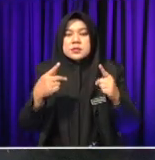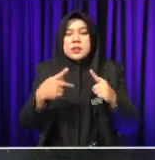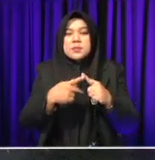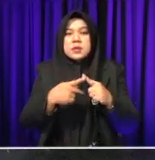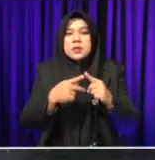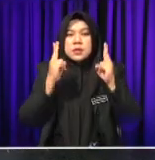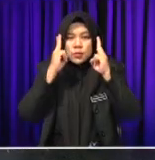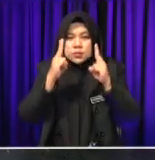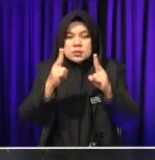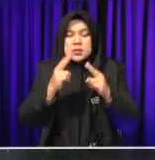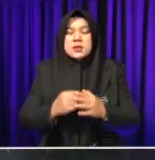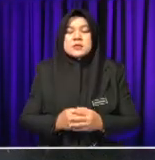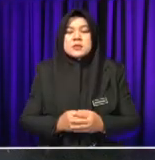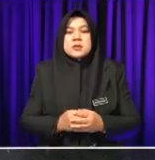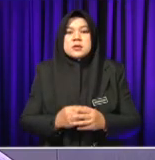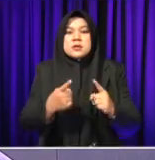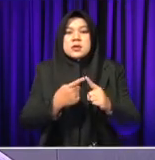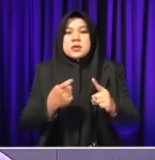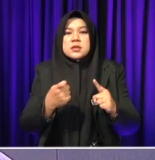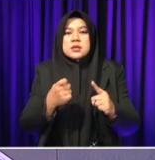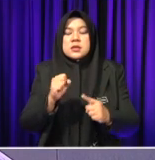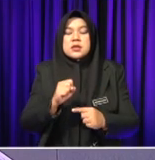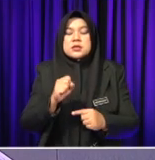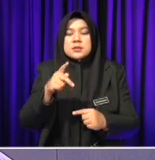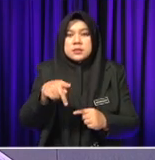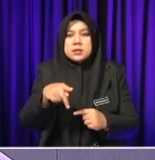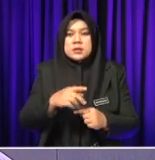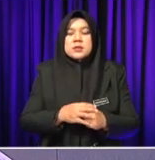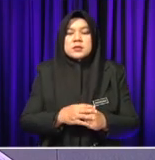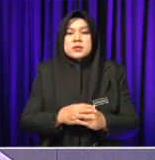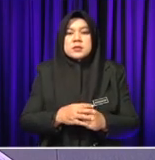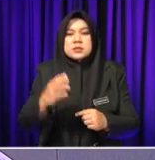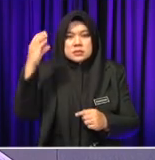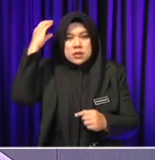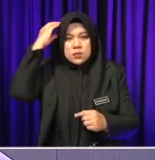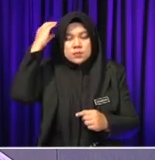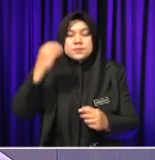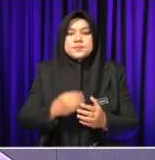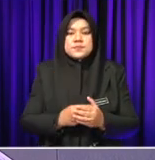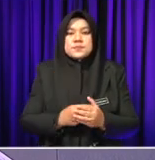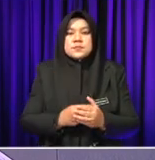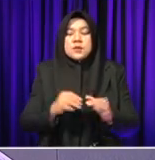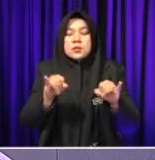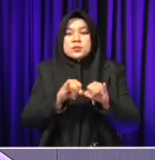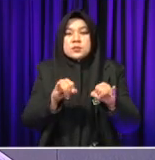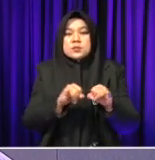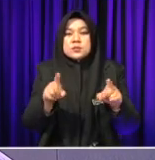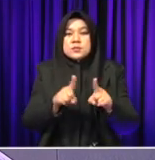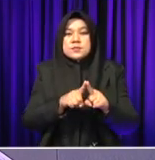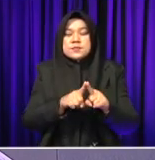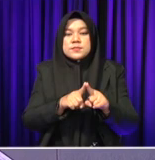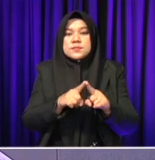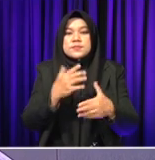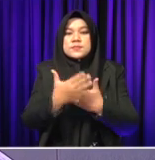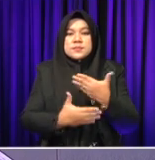Ustazah Nurul Nalia Abdul Latif dari smkp Taman petalingpetaling Jaya Selangor juga terima kasih kepada jurubahasa